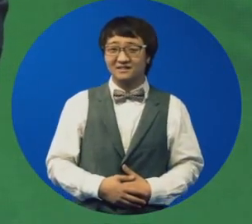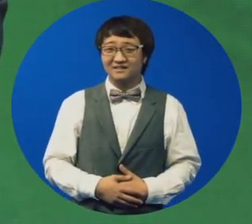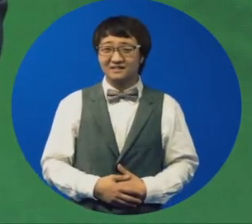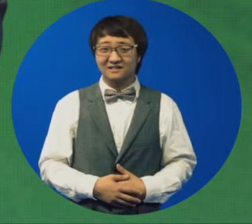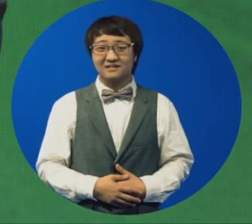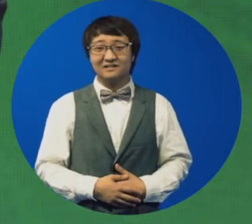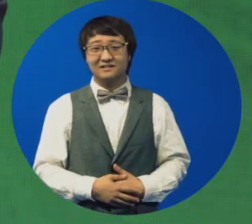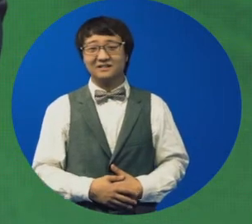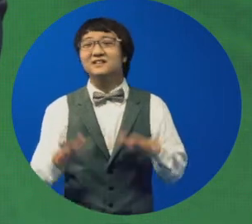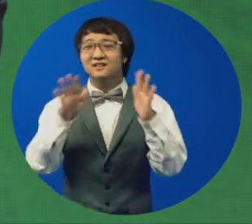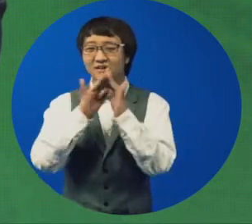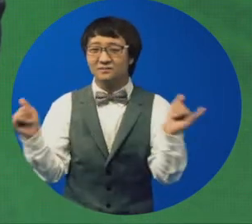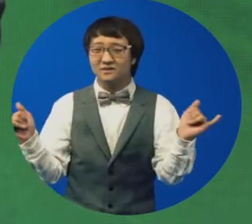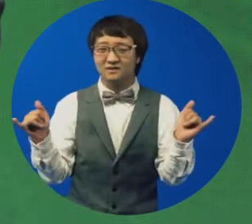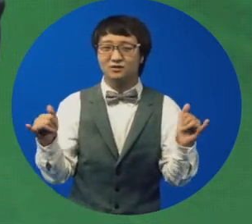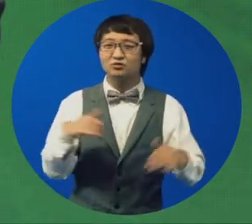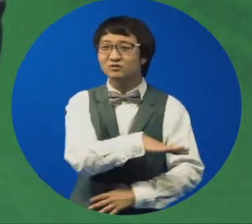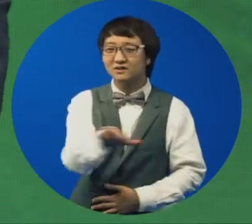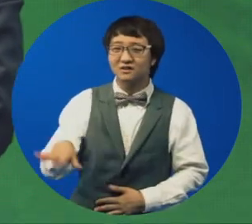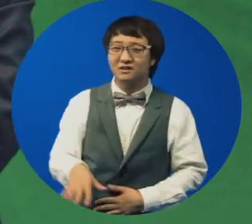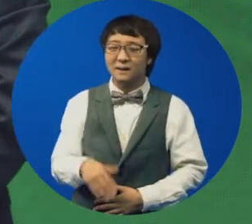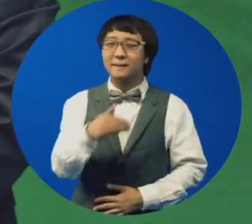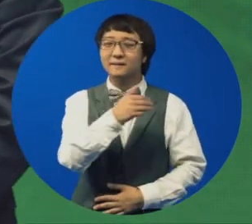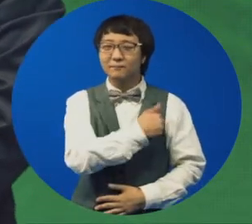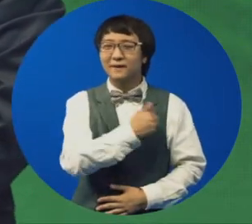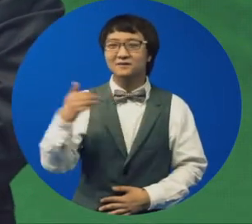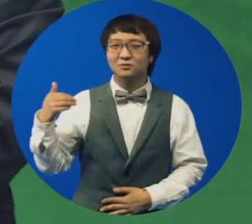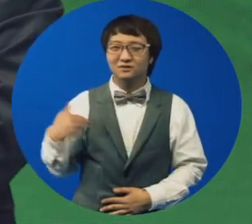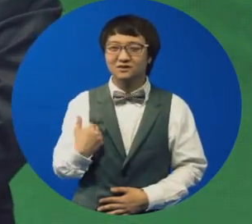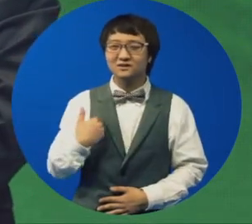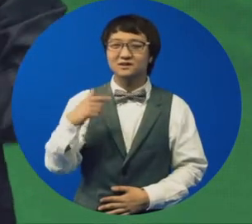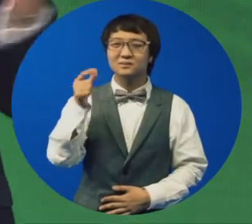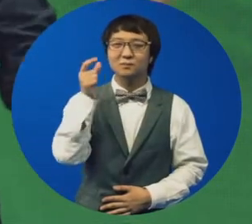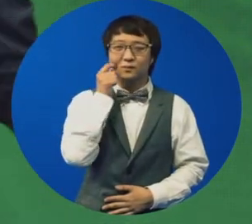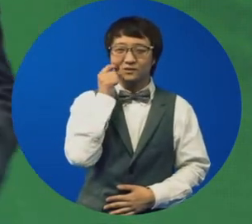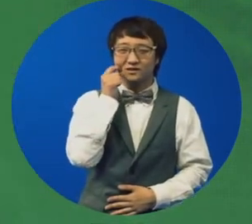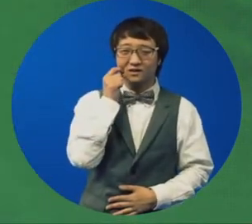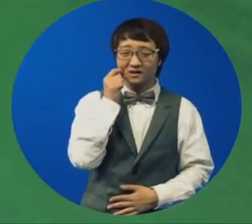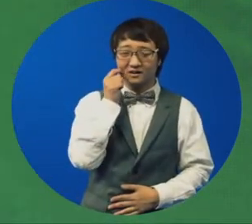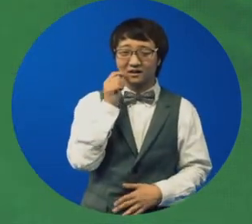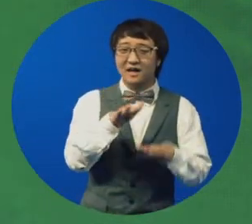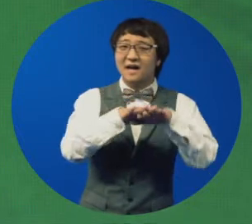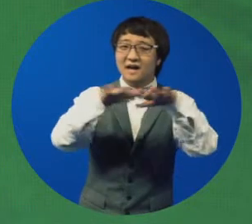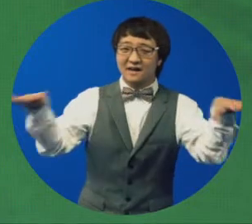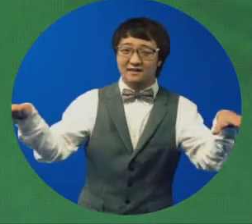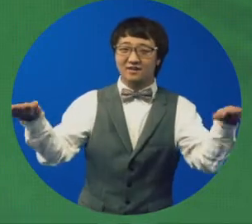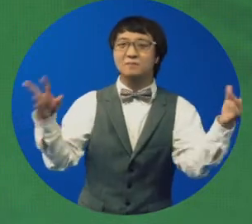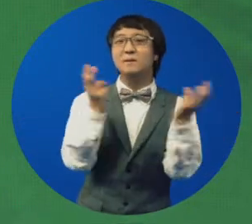사람은 절대로 우리를 만족시켜주지 못하기 때문입니다. 해결책이 있습니다.